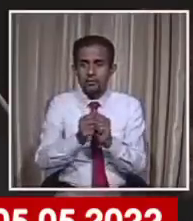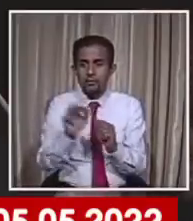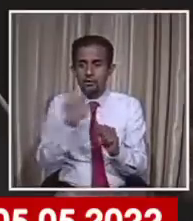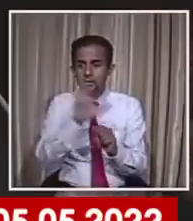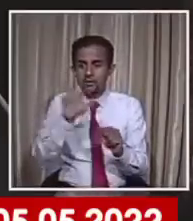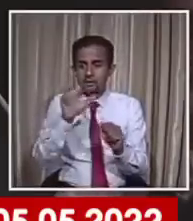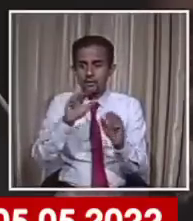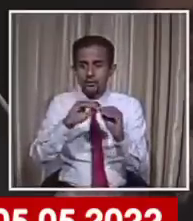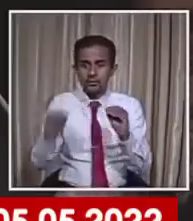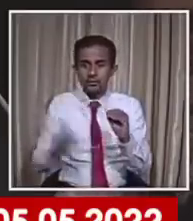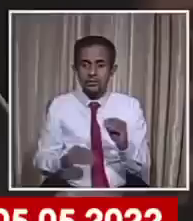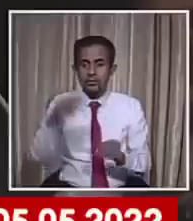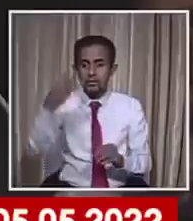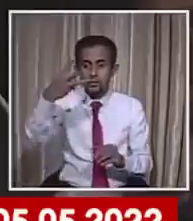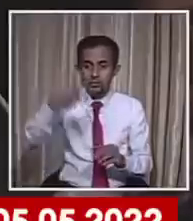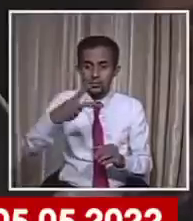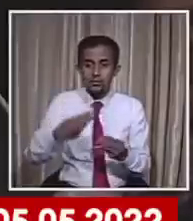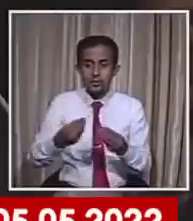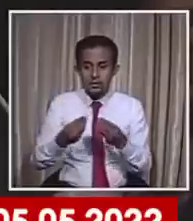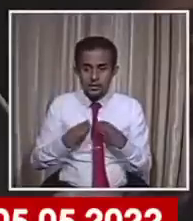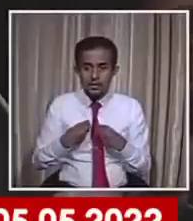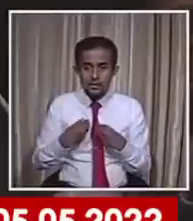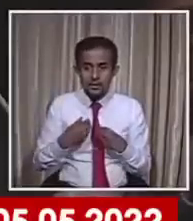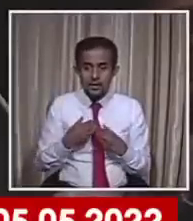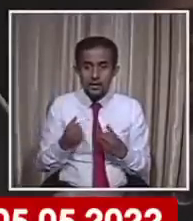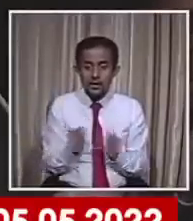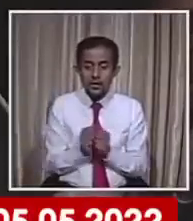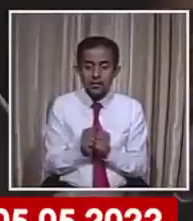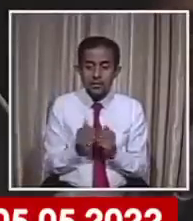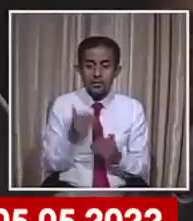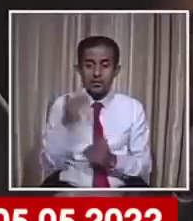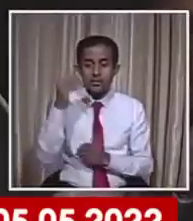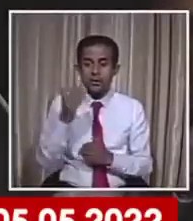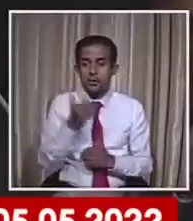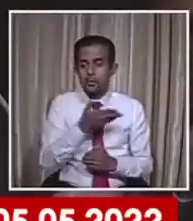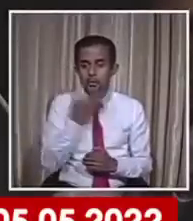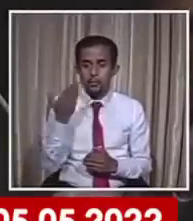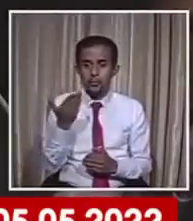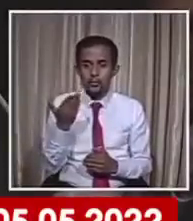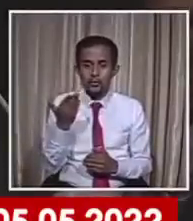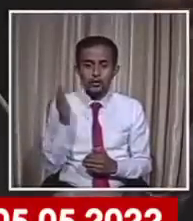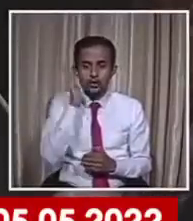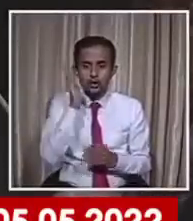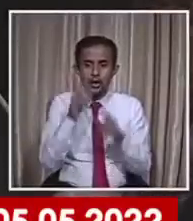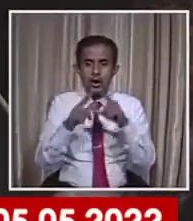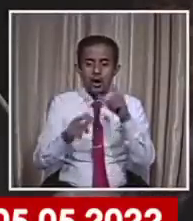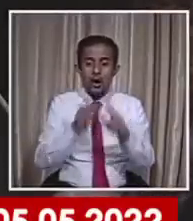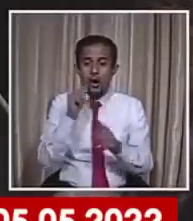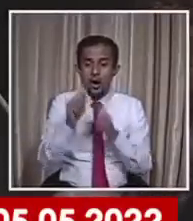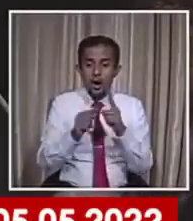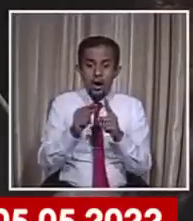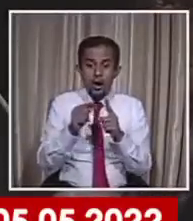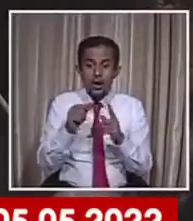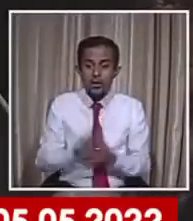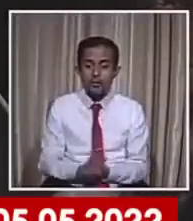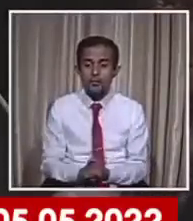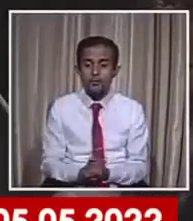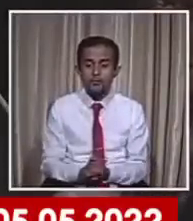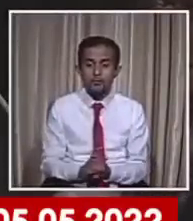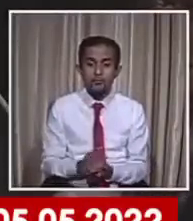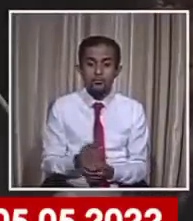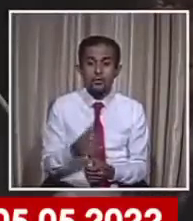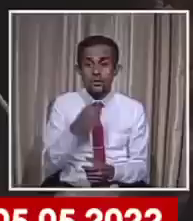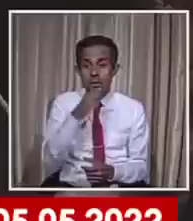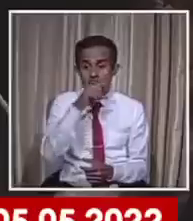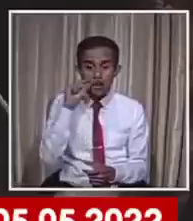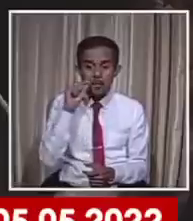இலங்கை திவால் நிலைக்கும் கீழே தள்ளப்பட்டுள்ளதாக தெரிவிக்கப்பட்டுள்ளது. ஐக்கிய மக்கள் சக்தியின் நாடாளுமன்ற உறுப்பினர் கலாநிதி ஹர்சடி சில்வா இதனை